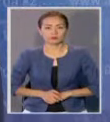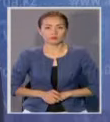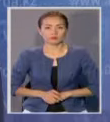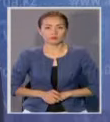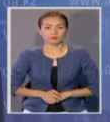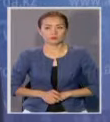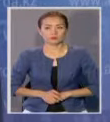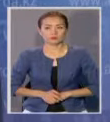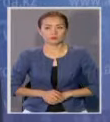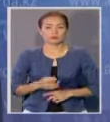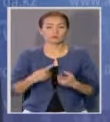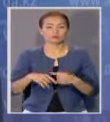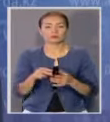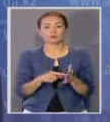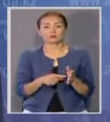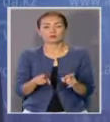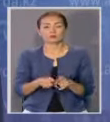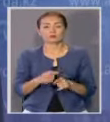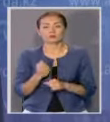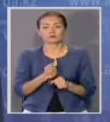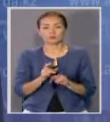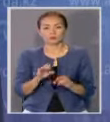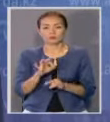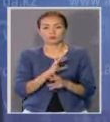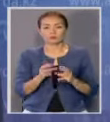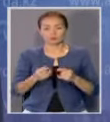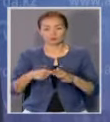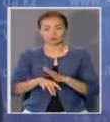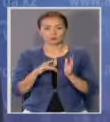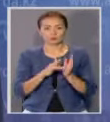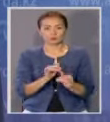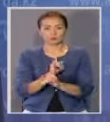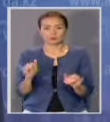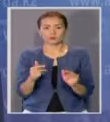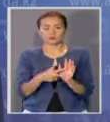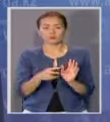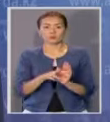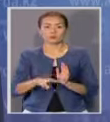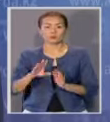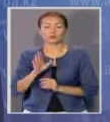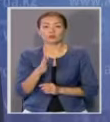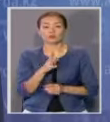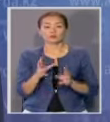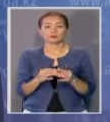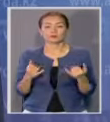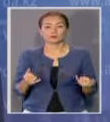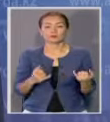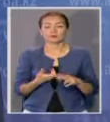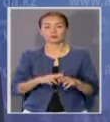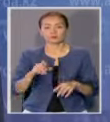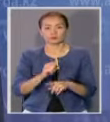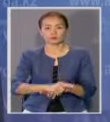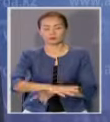по нашим подсчётам в этом году мы прогнозируем что количество внутреннего туризма превысит 8 миллионов в этой сфере данное конкретное